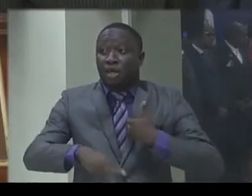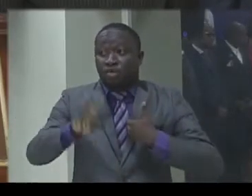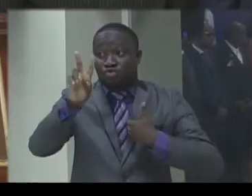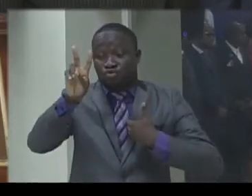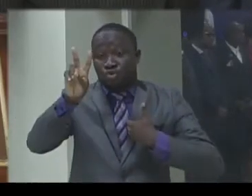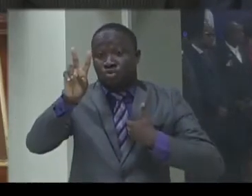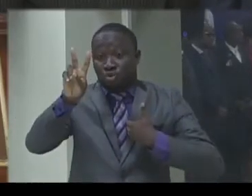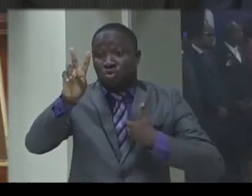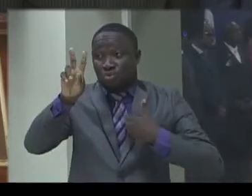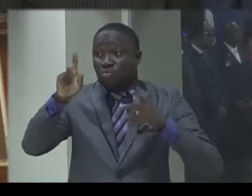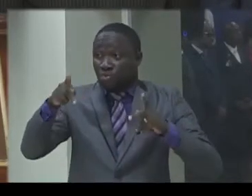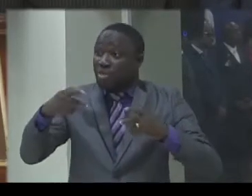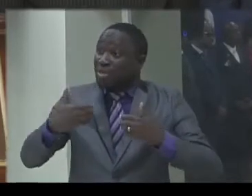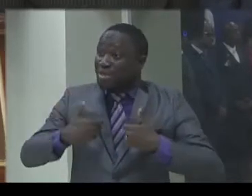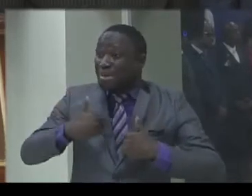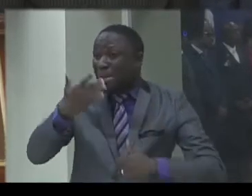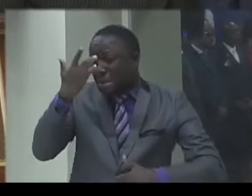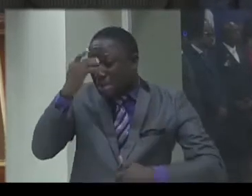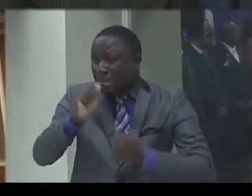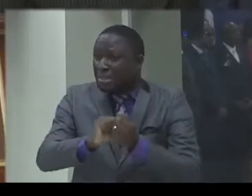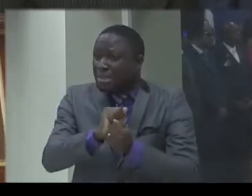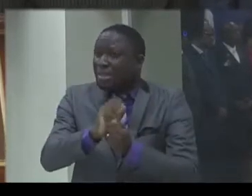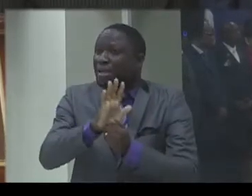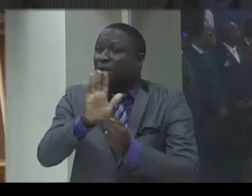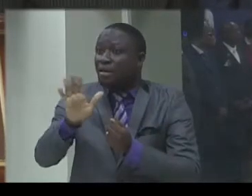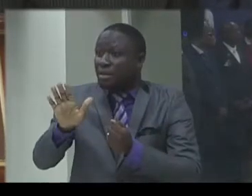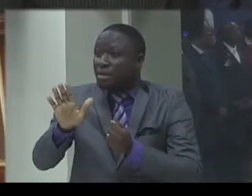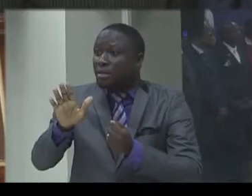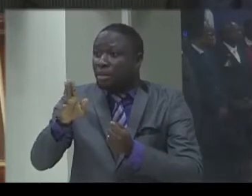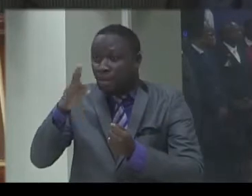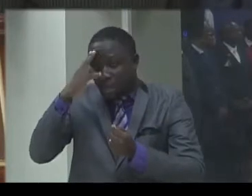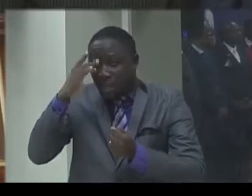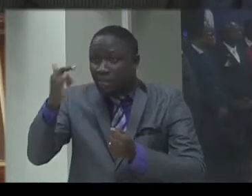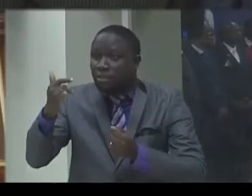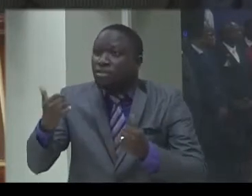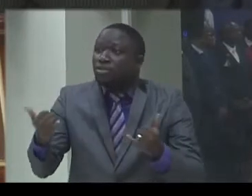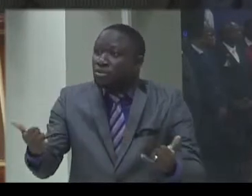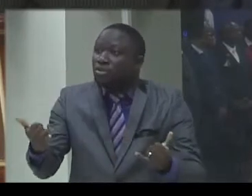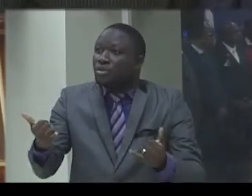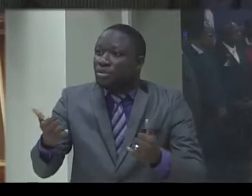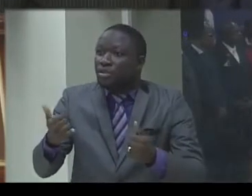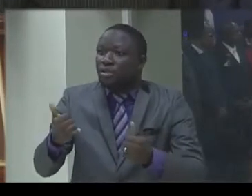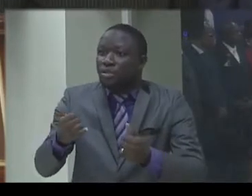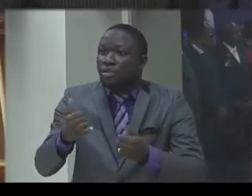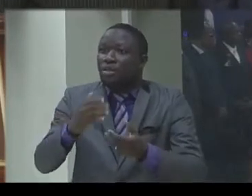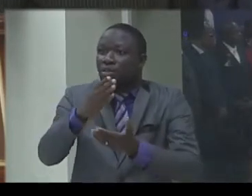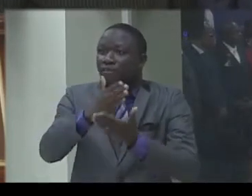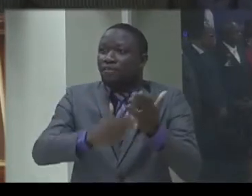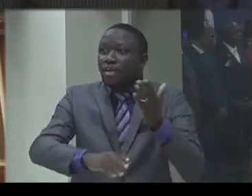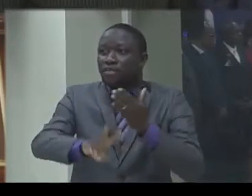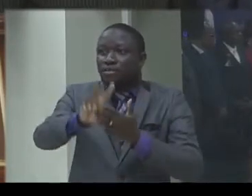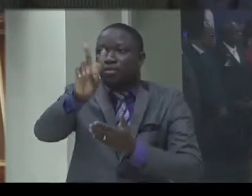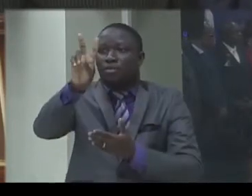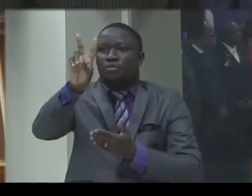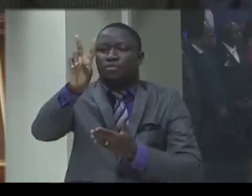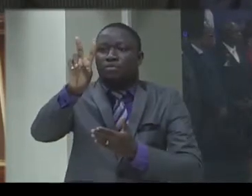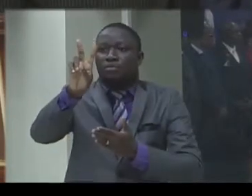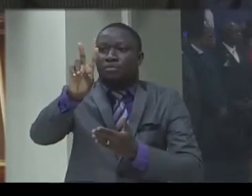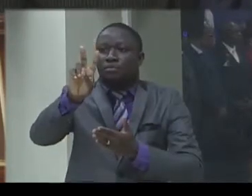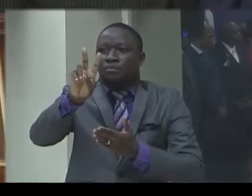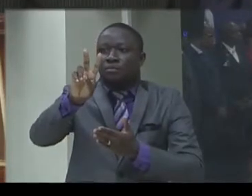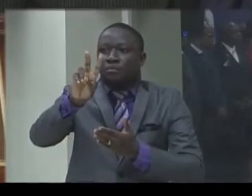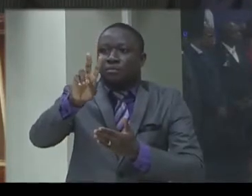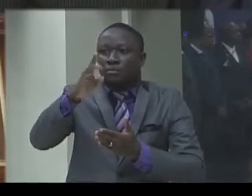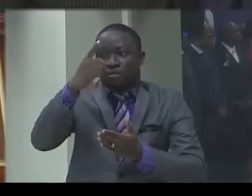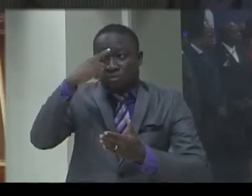kamoun ki gen yen koronavirus la, nou pase otomatikman nan faz 2 nan zafè